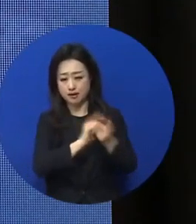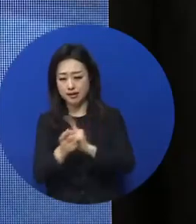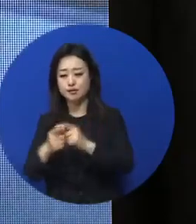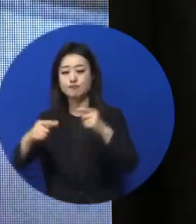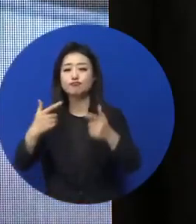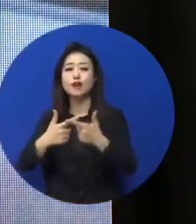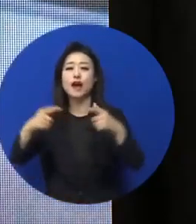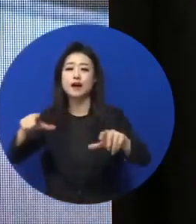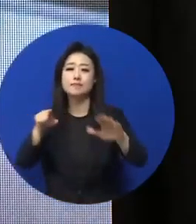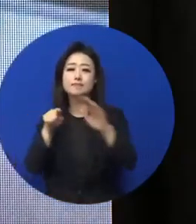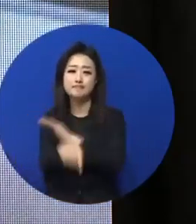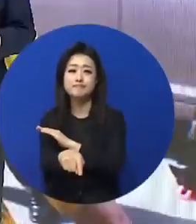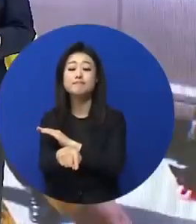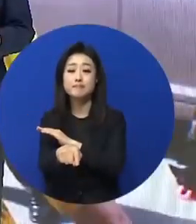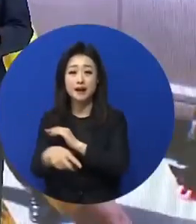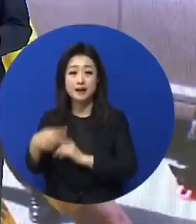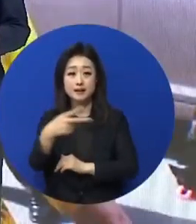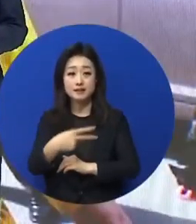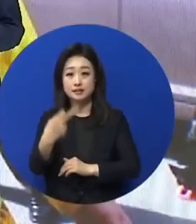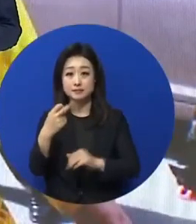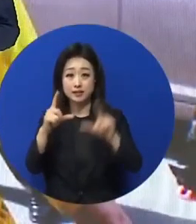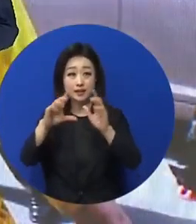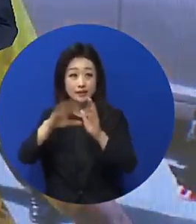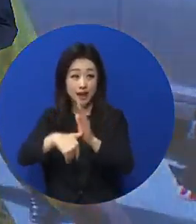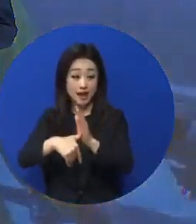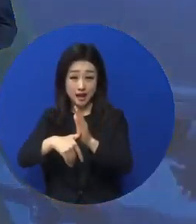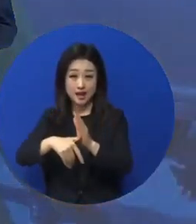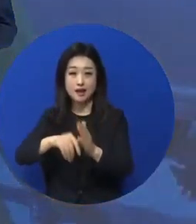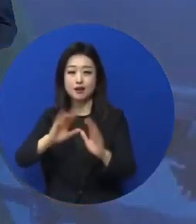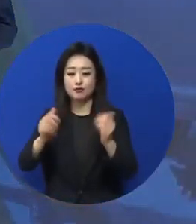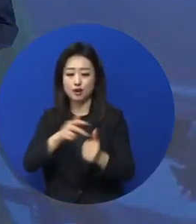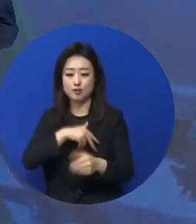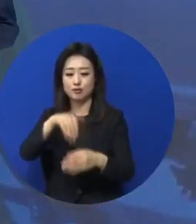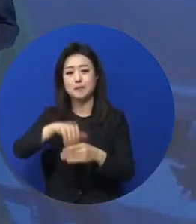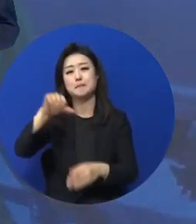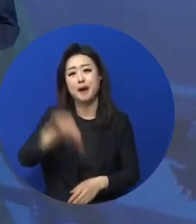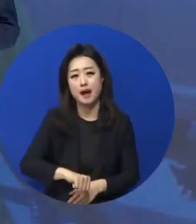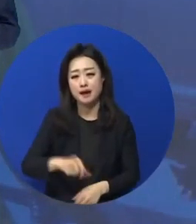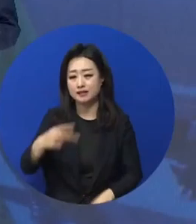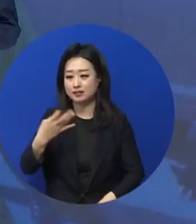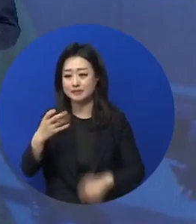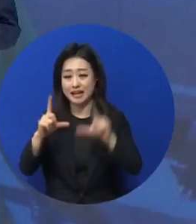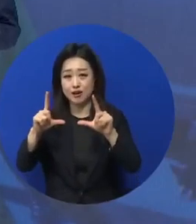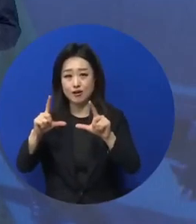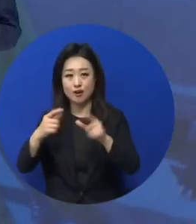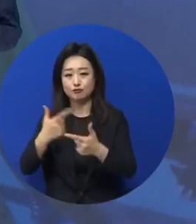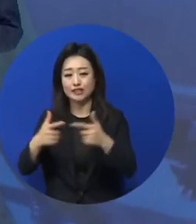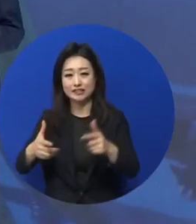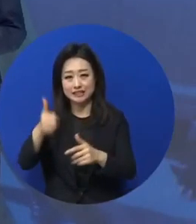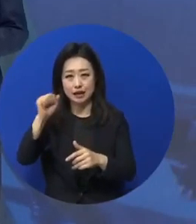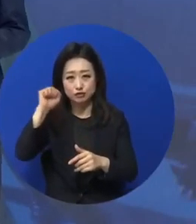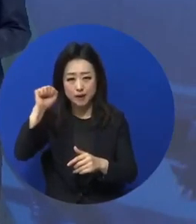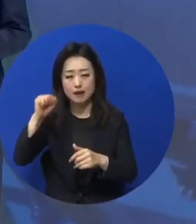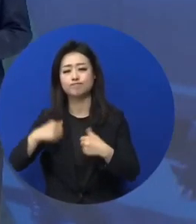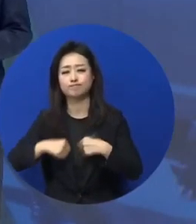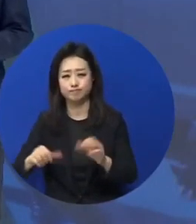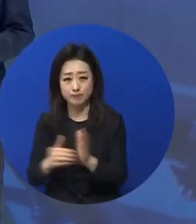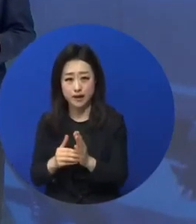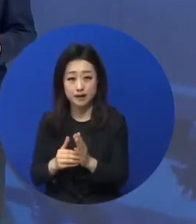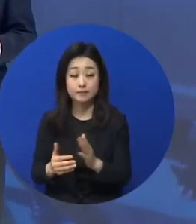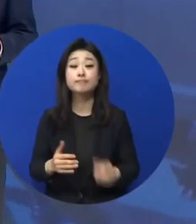2012년에는 19대 총선에서 패배했습니다. 14년 부산시장 후보를 양보했습니다.